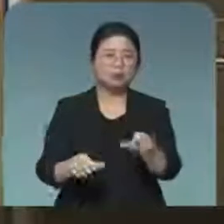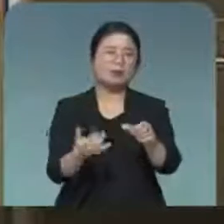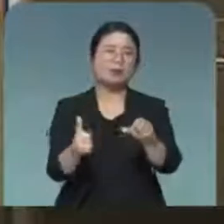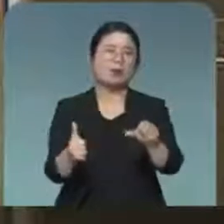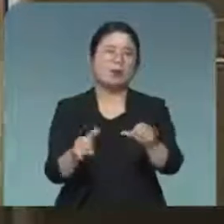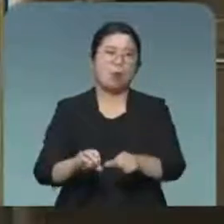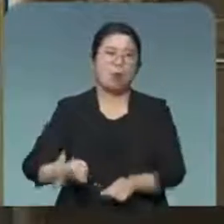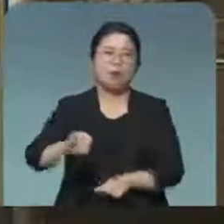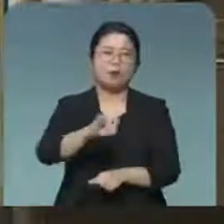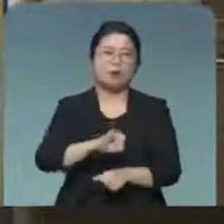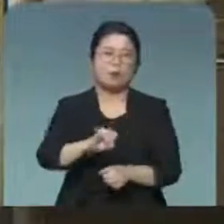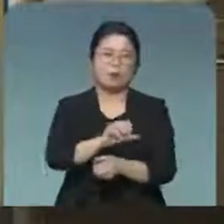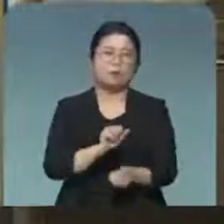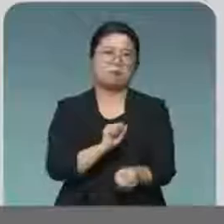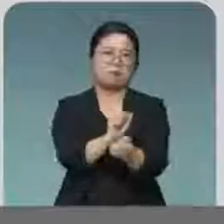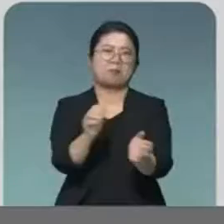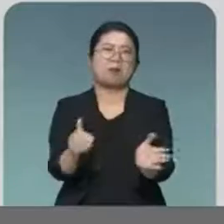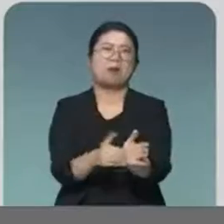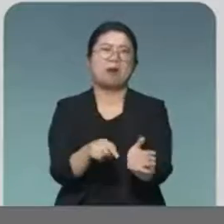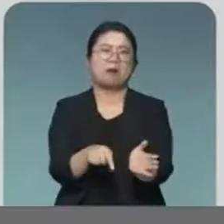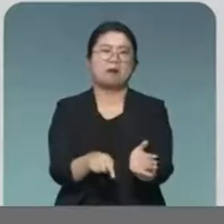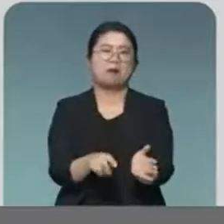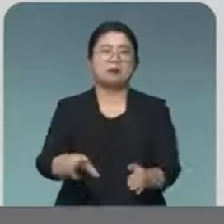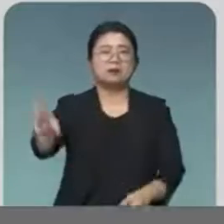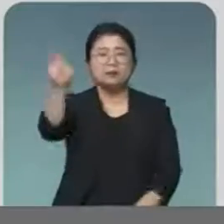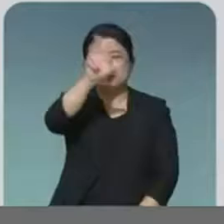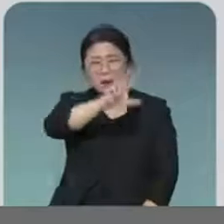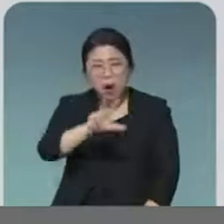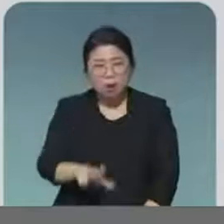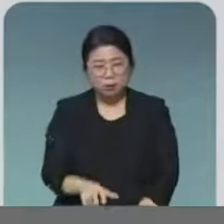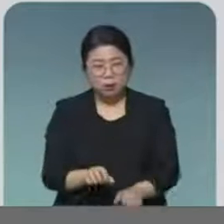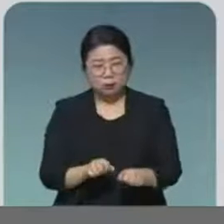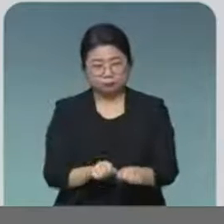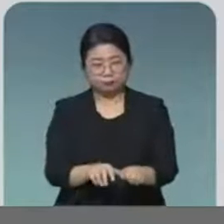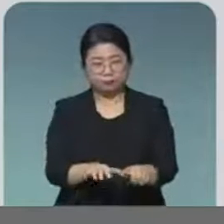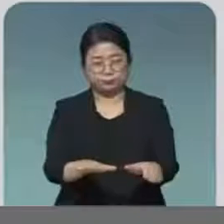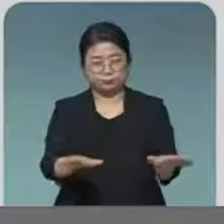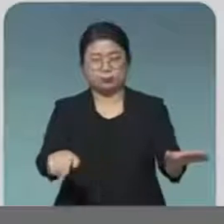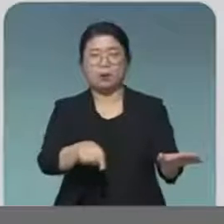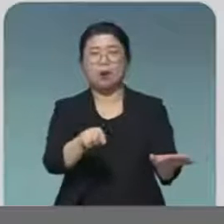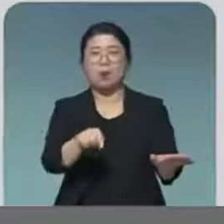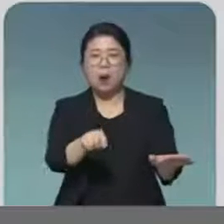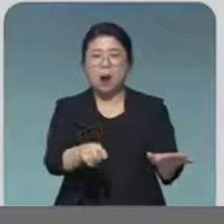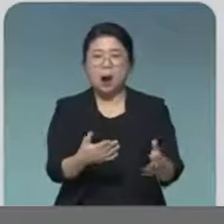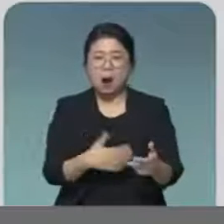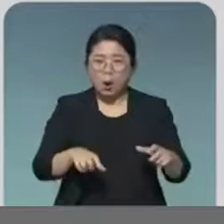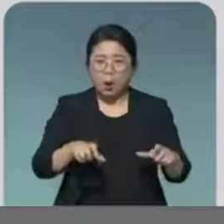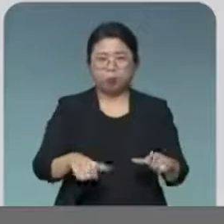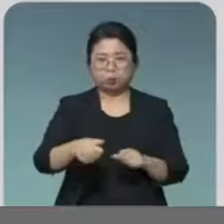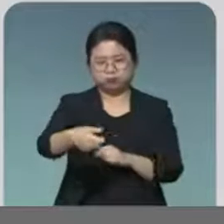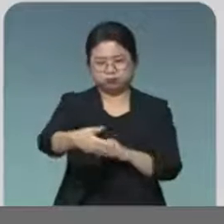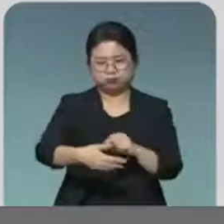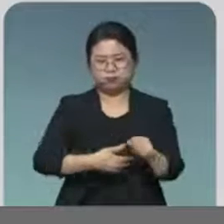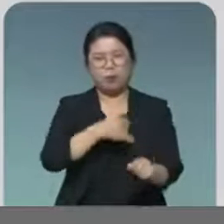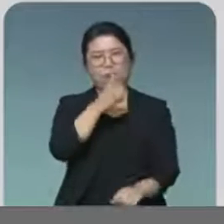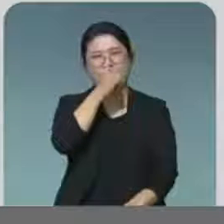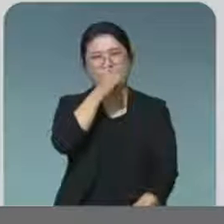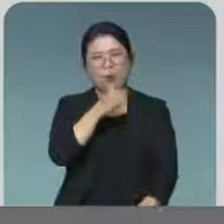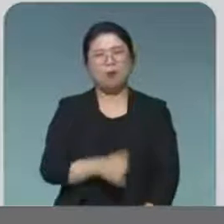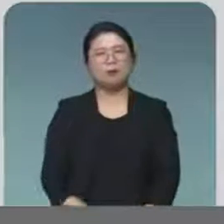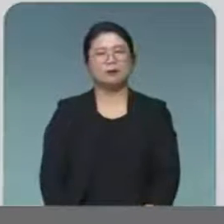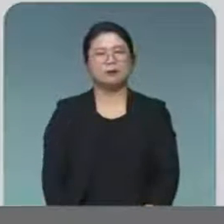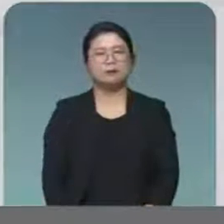변이 감염으로 확인됐습니다. 전국적인 오미크론 변이 감염 확산 속에 강원도 상황도 크게 다르지 않은